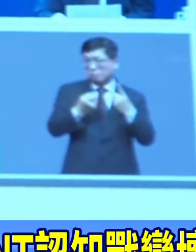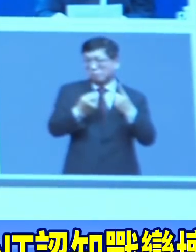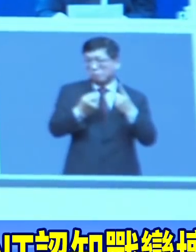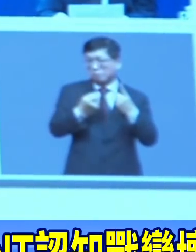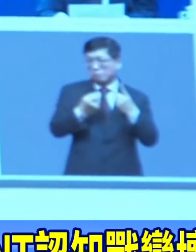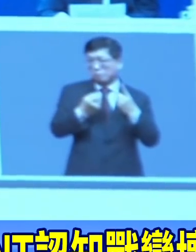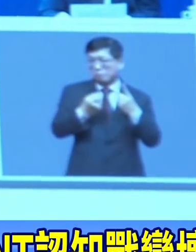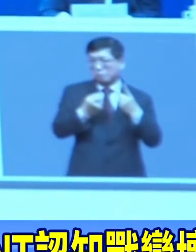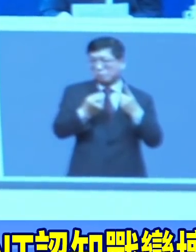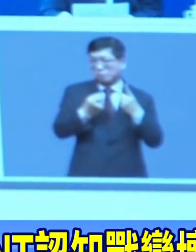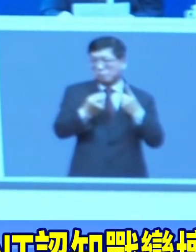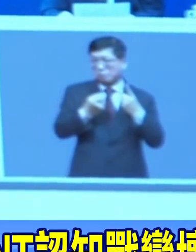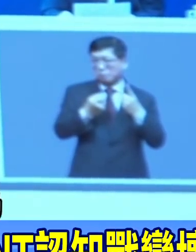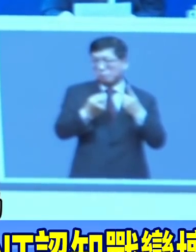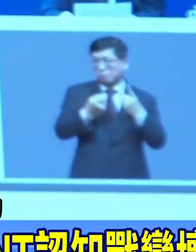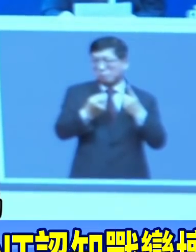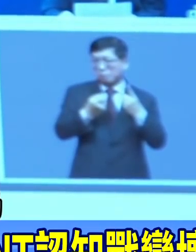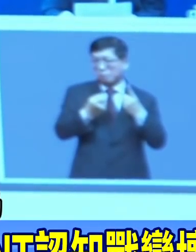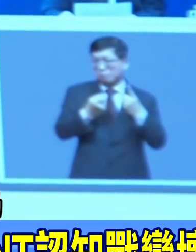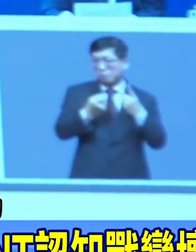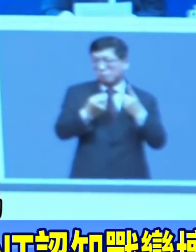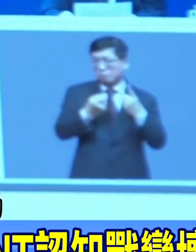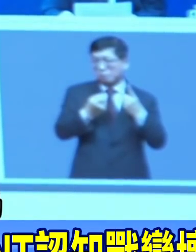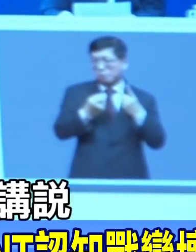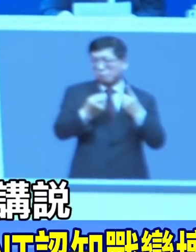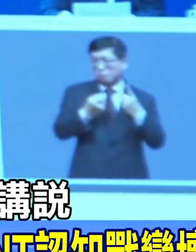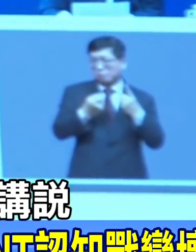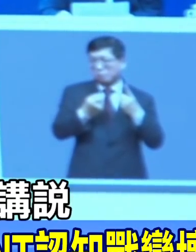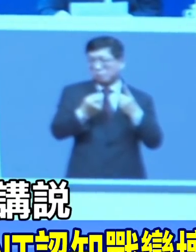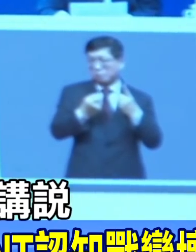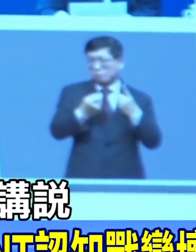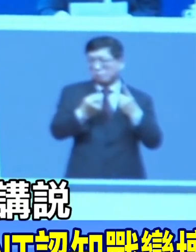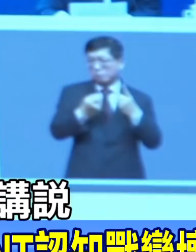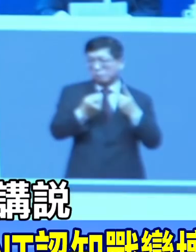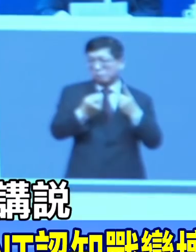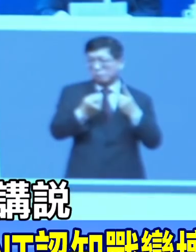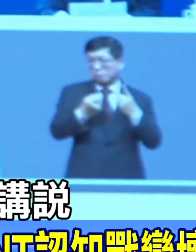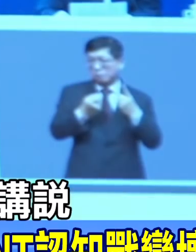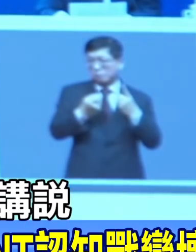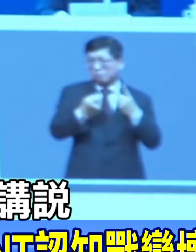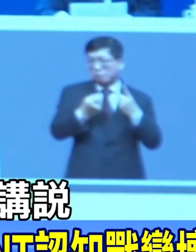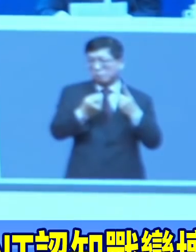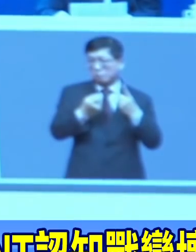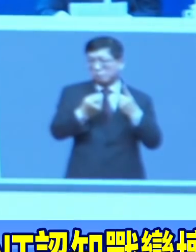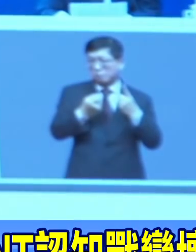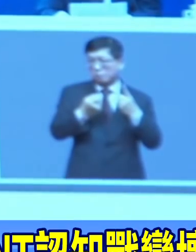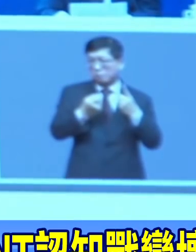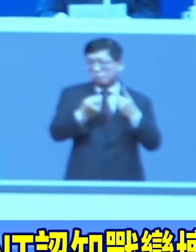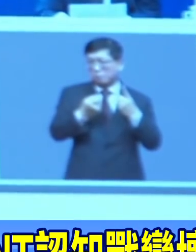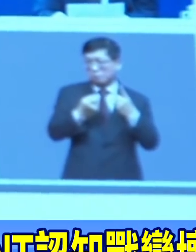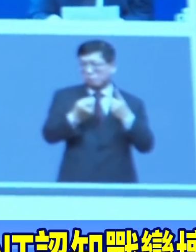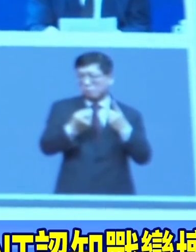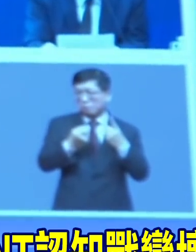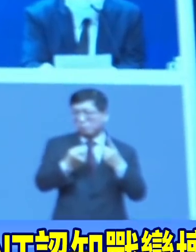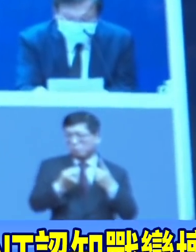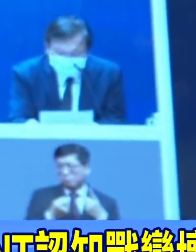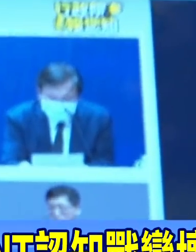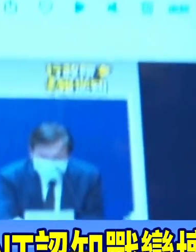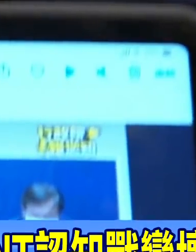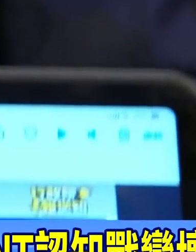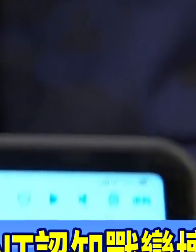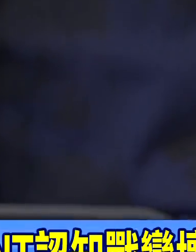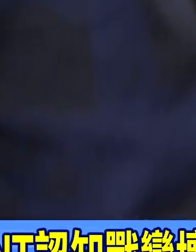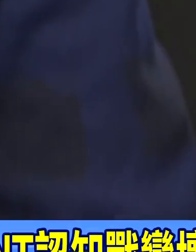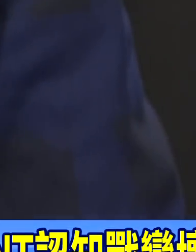特别、来先问一下彭批，现在因为我看到那个民意基金会里面有讲说，现在大概有将